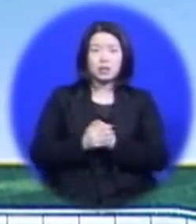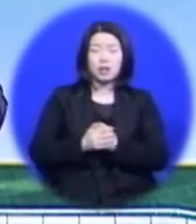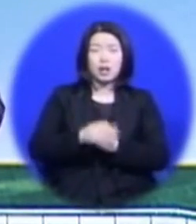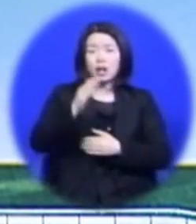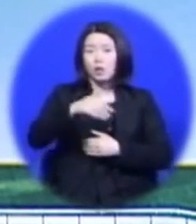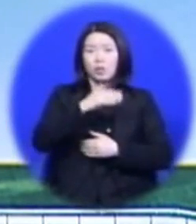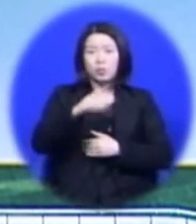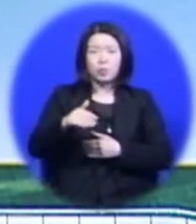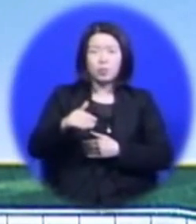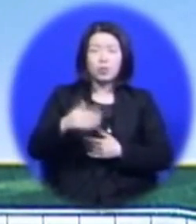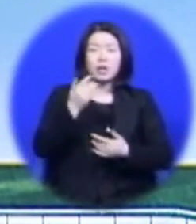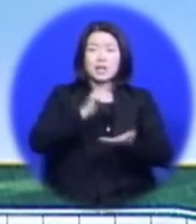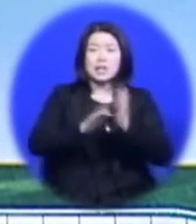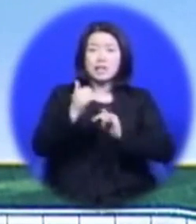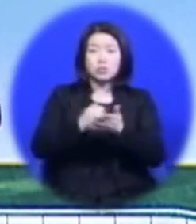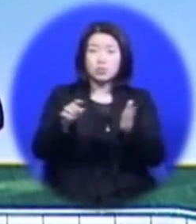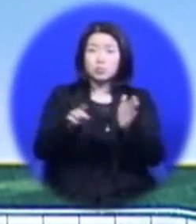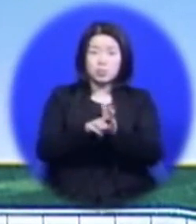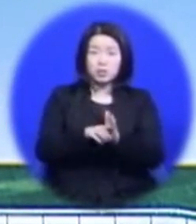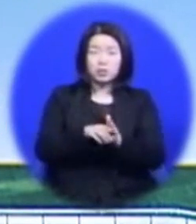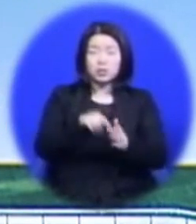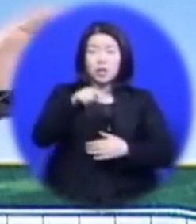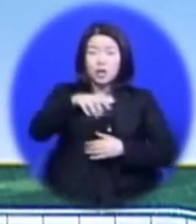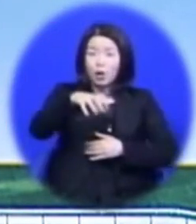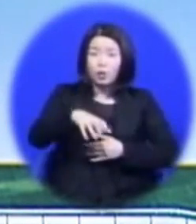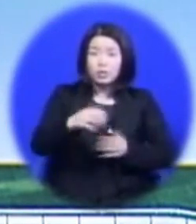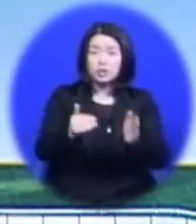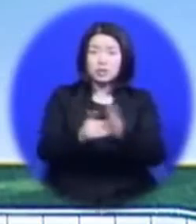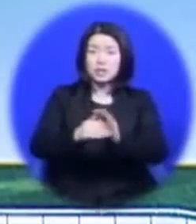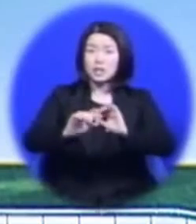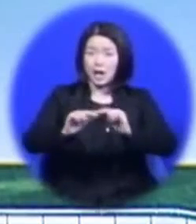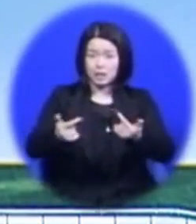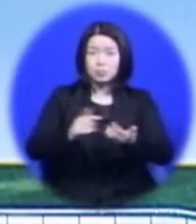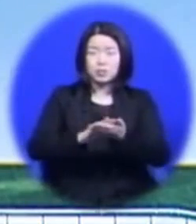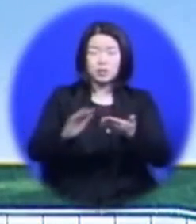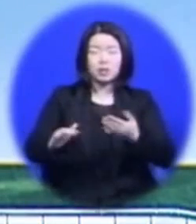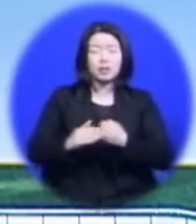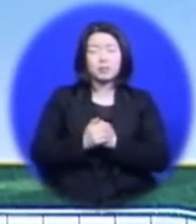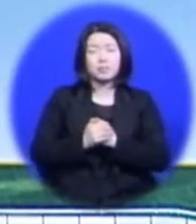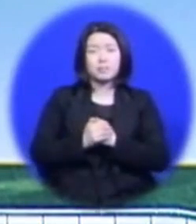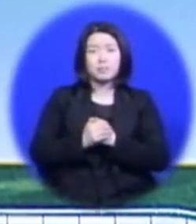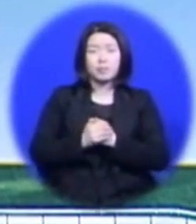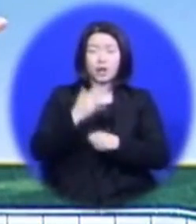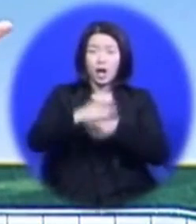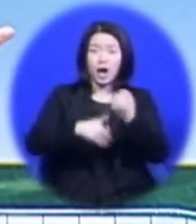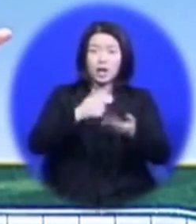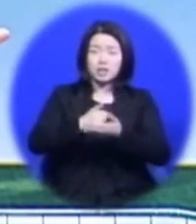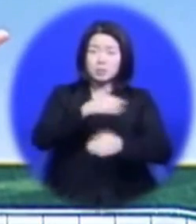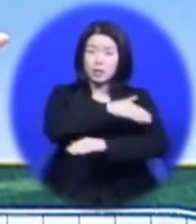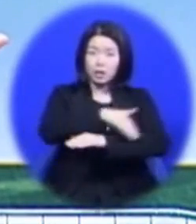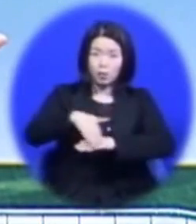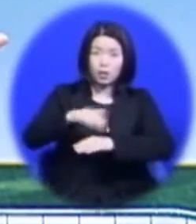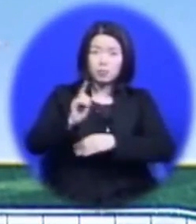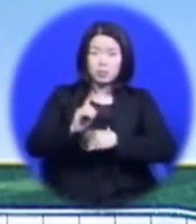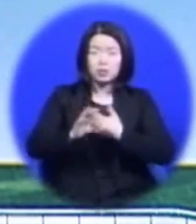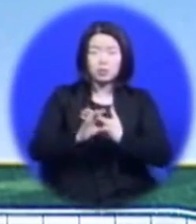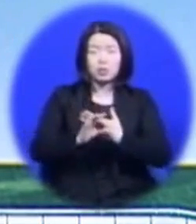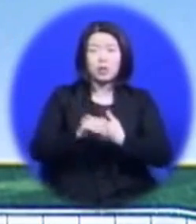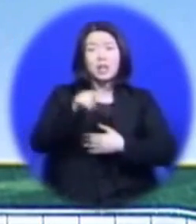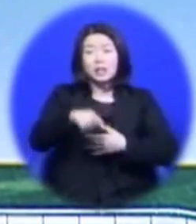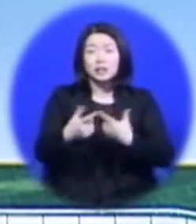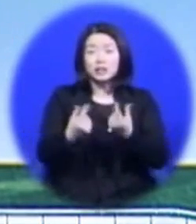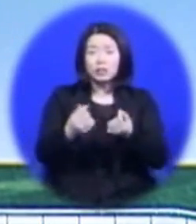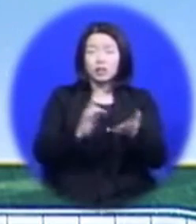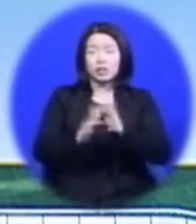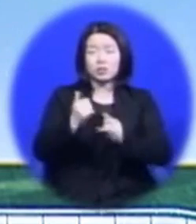결코 예수 믿는 게 여기서 여러분 끝난 게 아닙니다. 하나님의 계획은 그렇게 예수